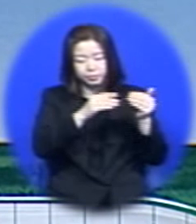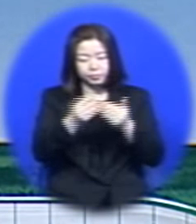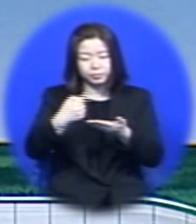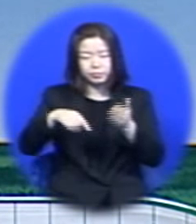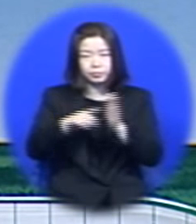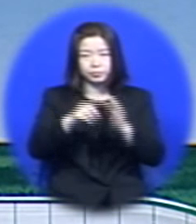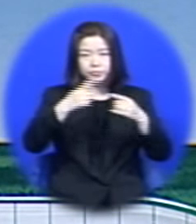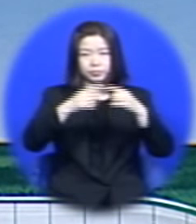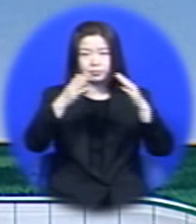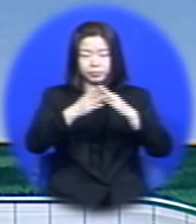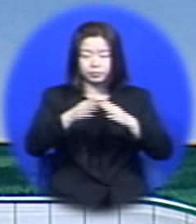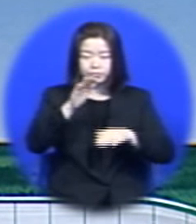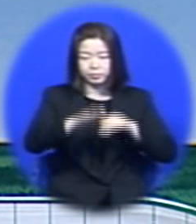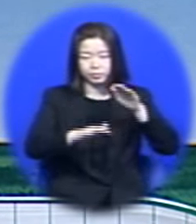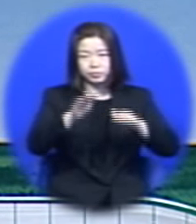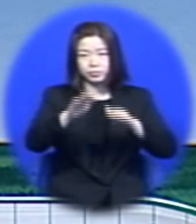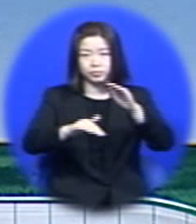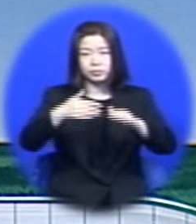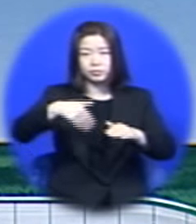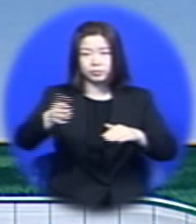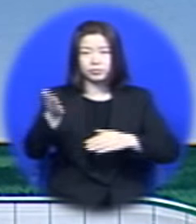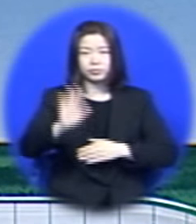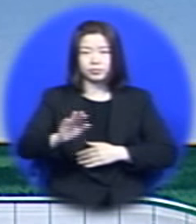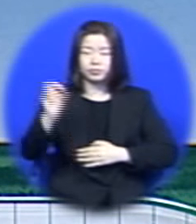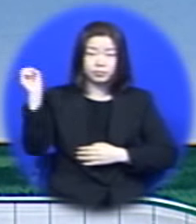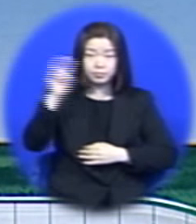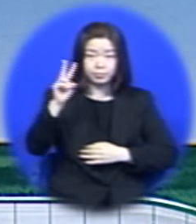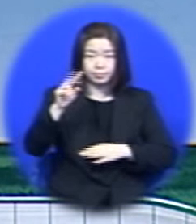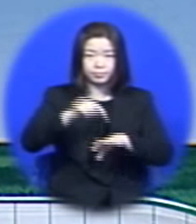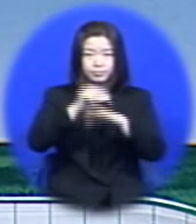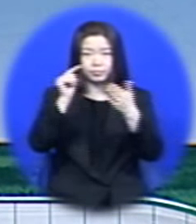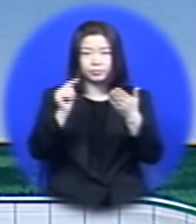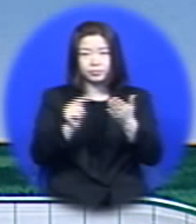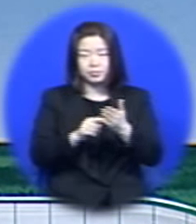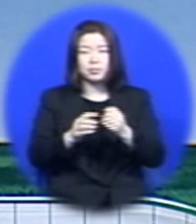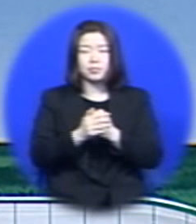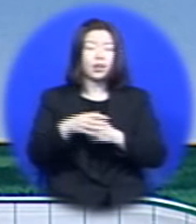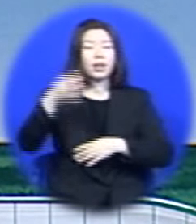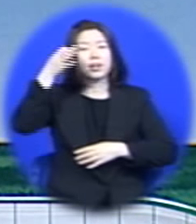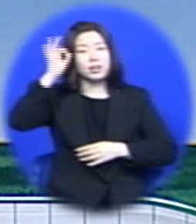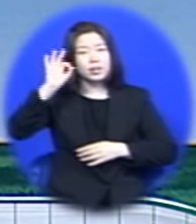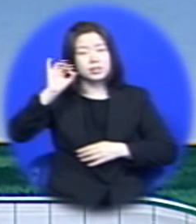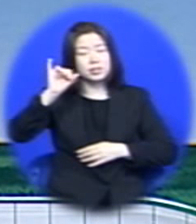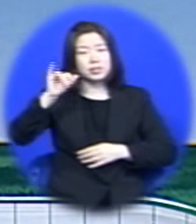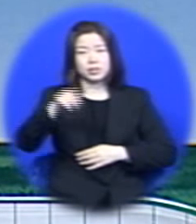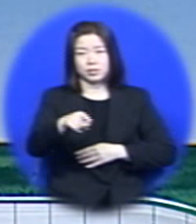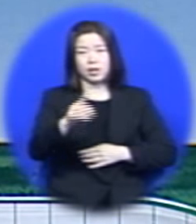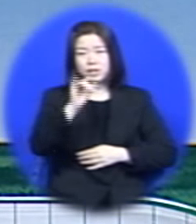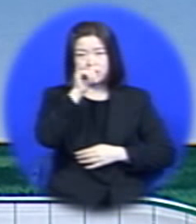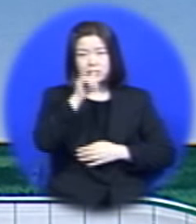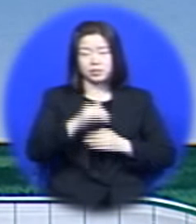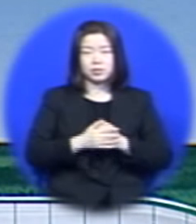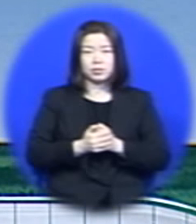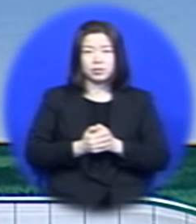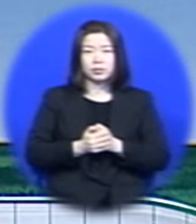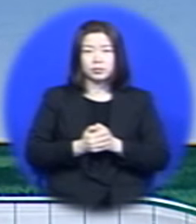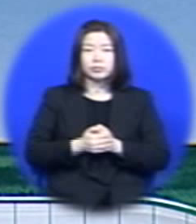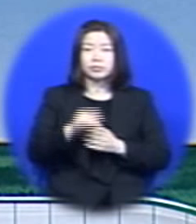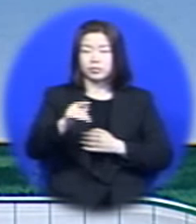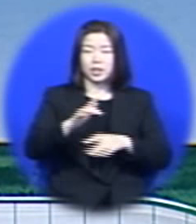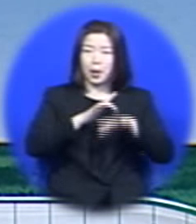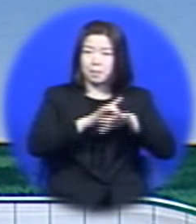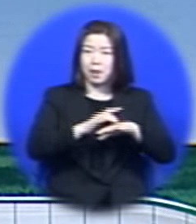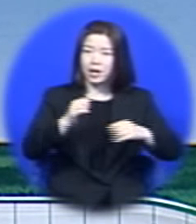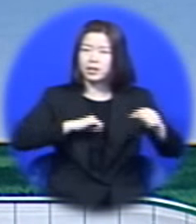교회를 갔는데 갑자기 마음에 깨달아지는 것이 있었어요. 이게